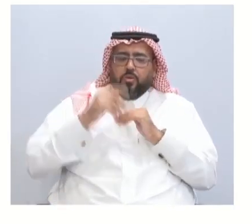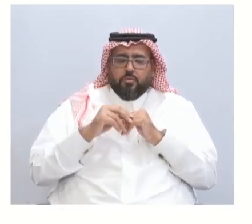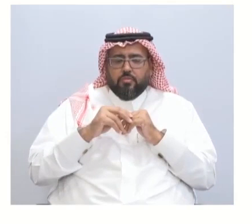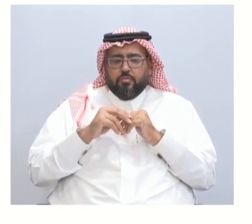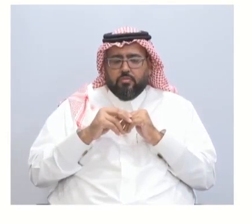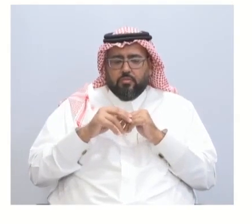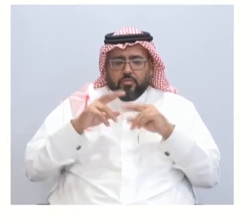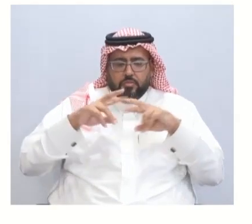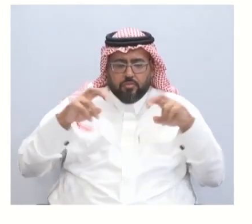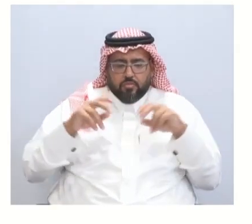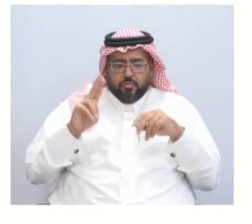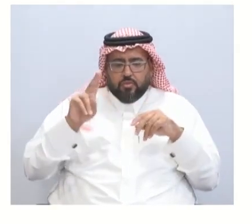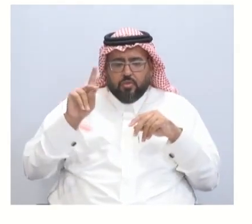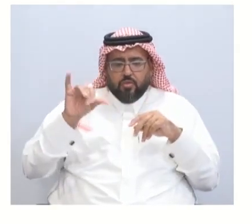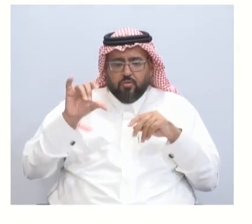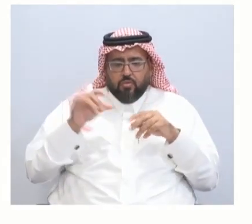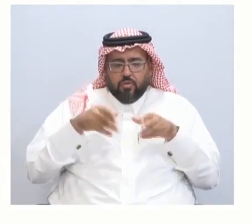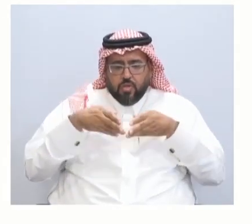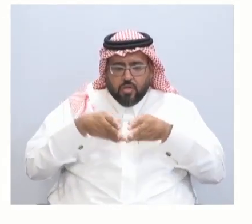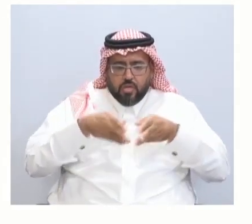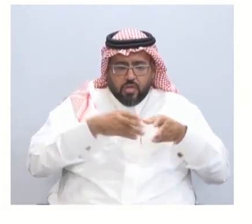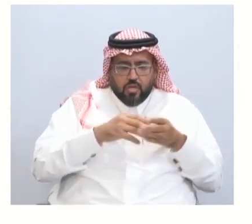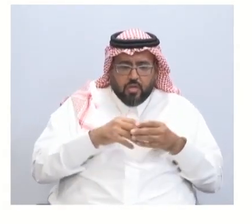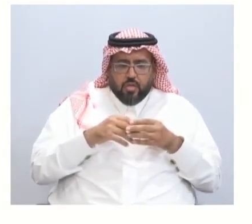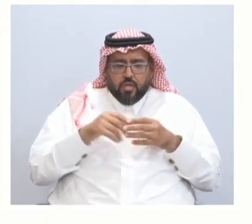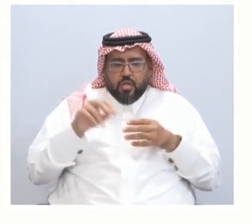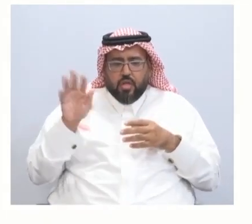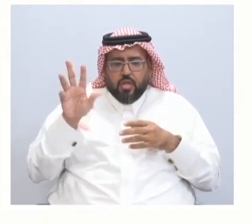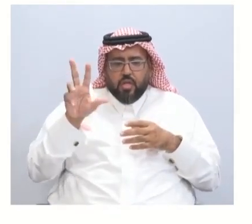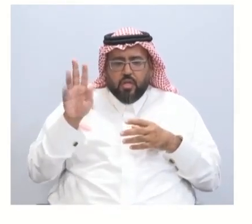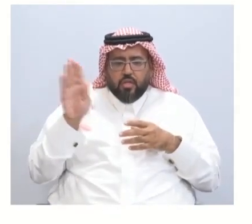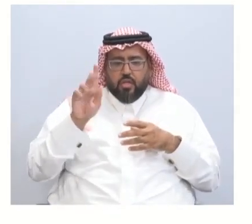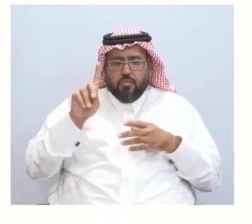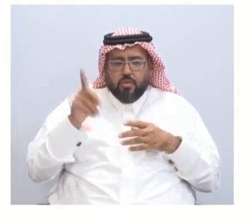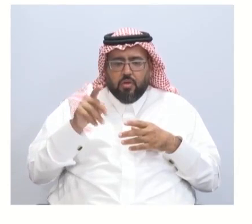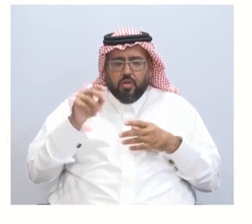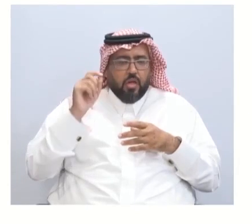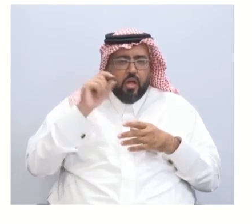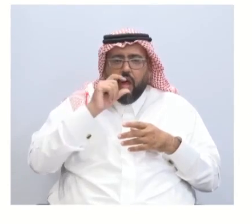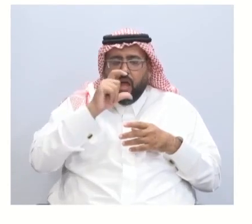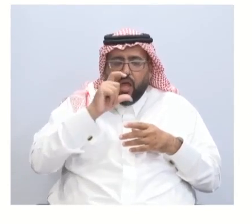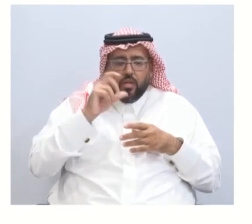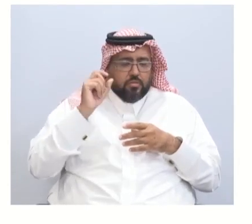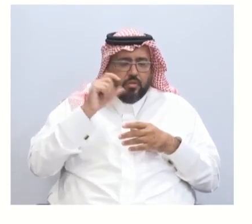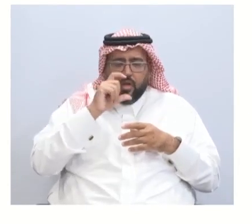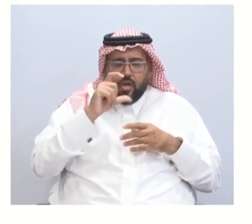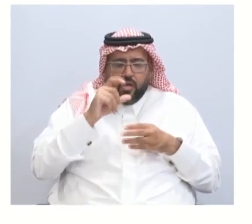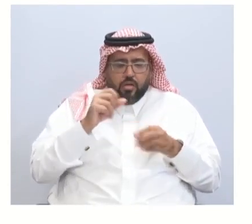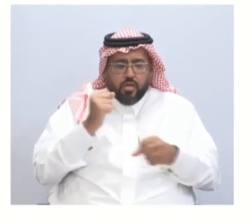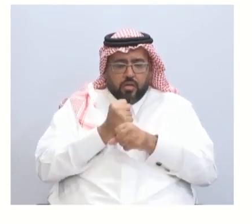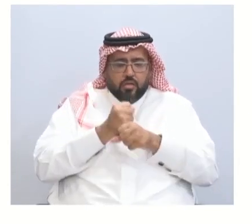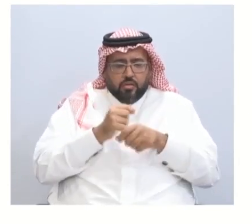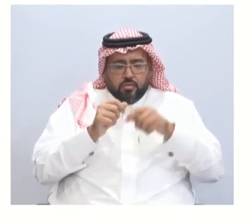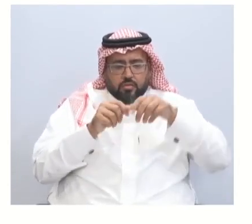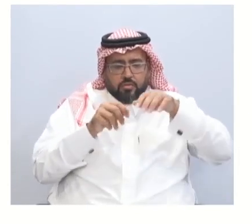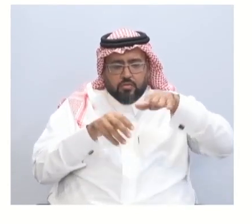وهو تطوير طرائق السبر الصوتي ومن الادوات المستعمله